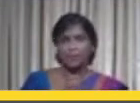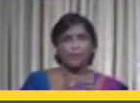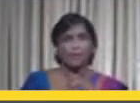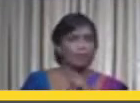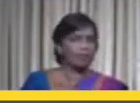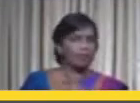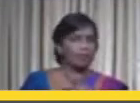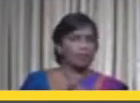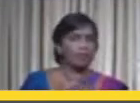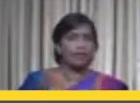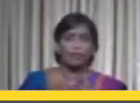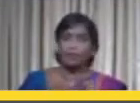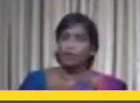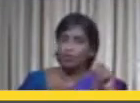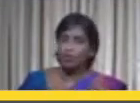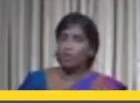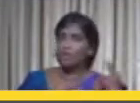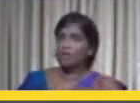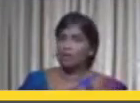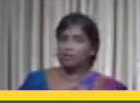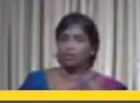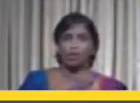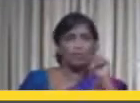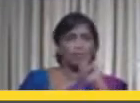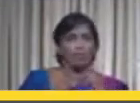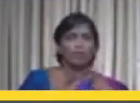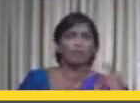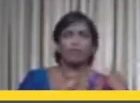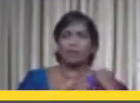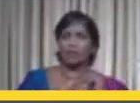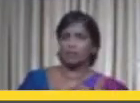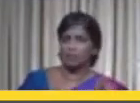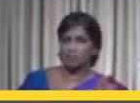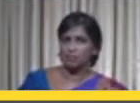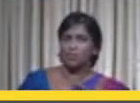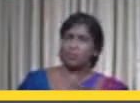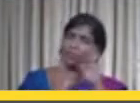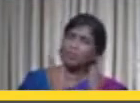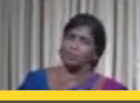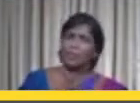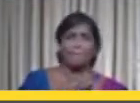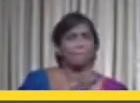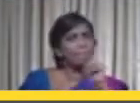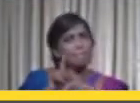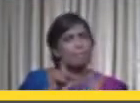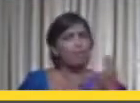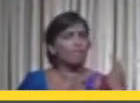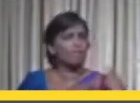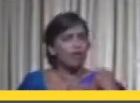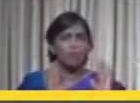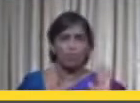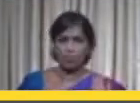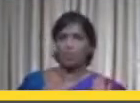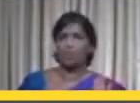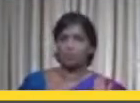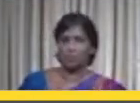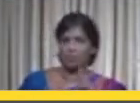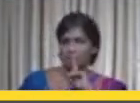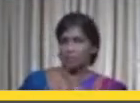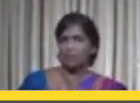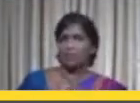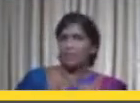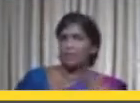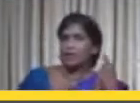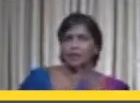इतना कैबिनेट मंडलेट वकी अत्म पार्लिमेंट वकी अन्े हम एक्कीना पार्लिमेंट वकी अन्न विना